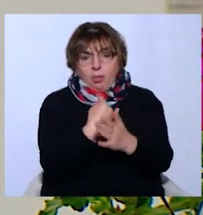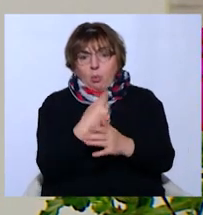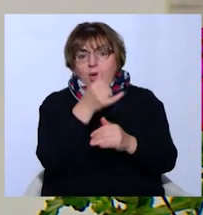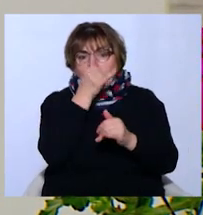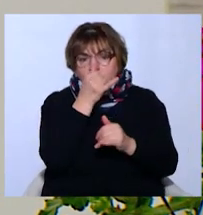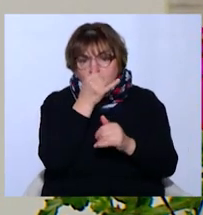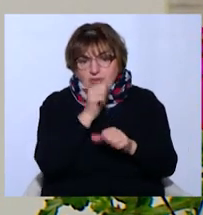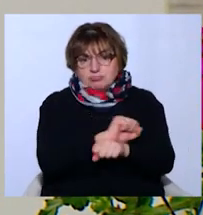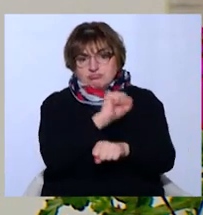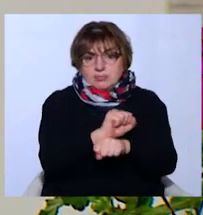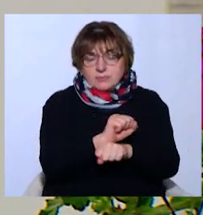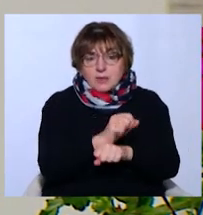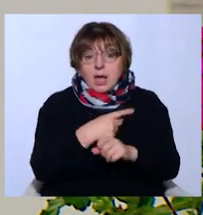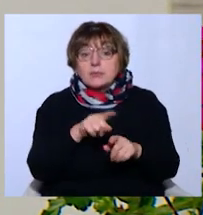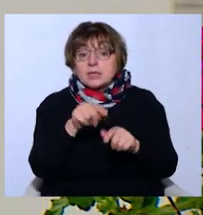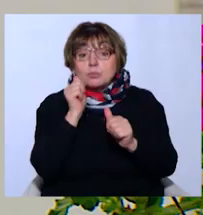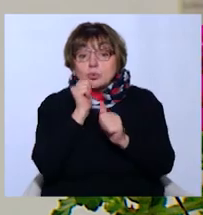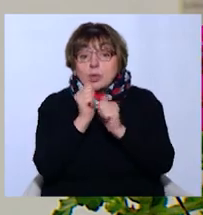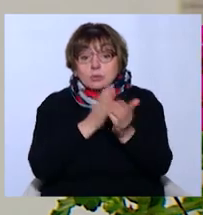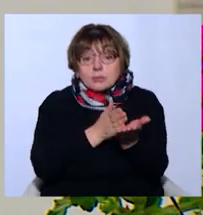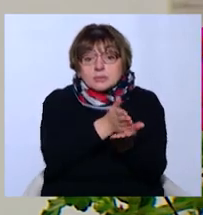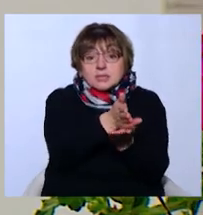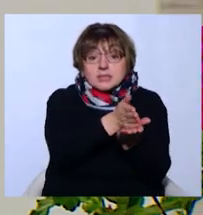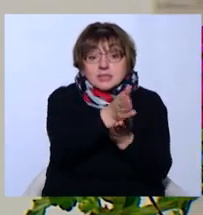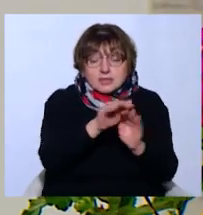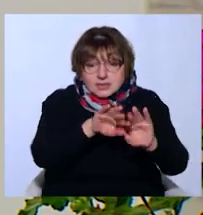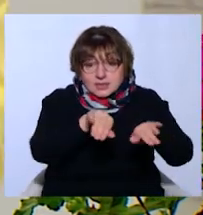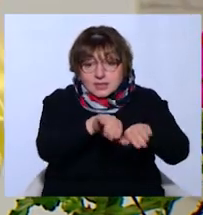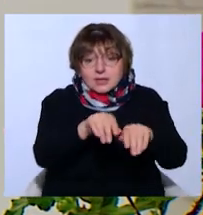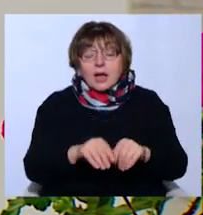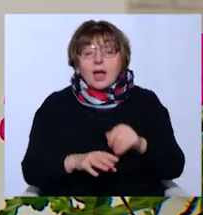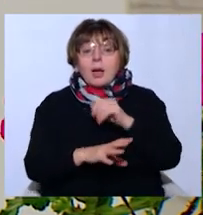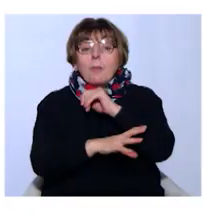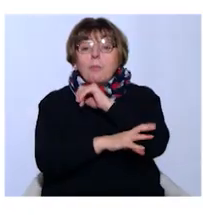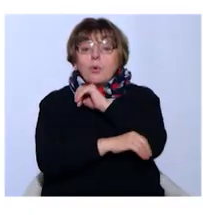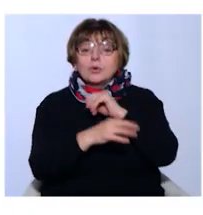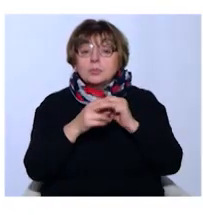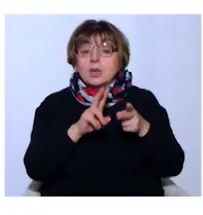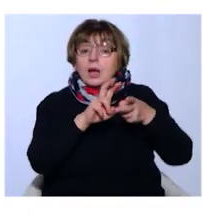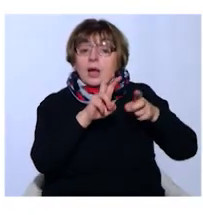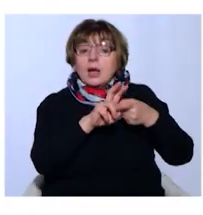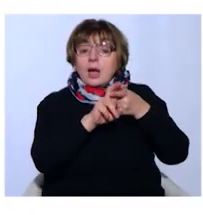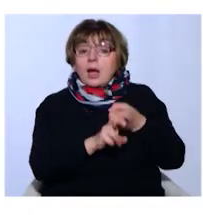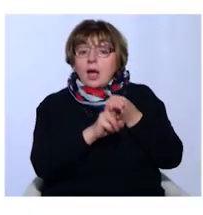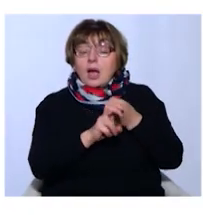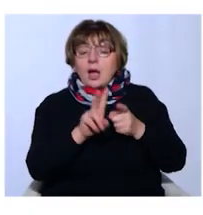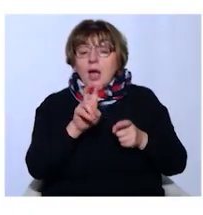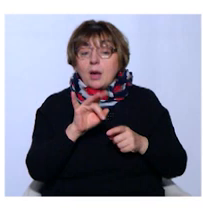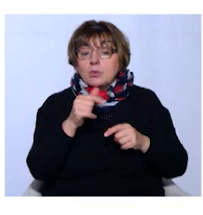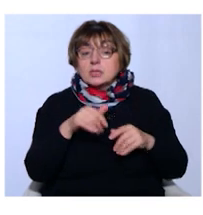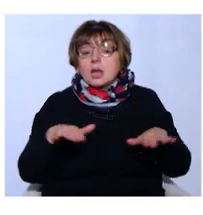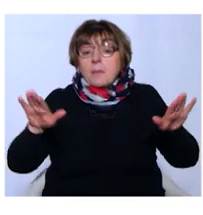ამიტომ თხუნელა ყოველთვის წინ მიიწევს ხოლმე. და ბოლოს მინდა გესაუბროთ ღამურაზე. ეს გახლავთ მფრინავი